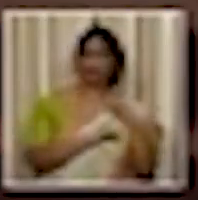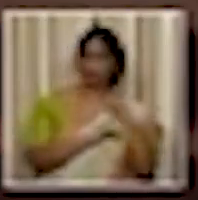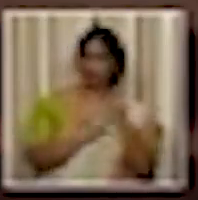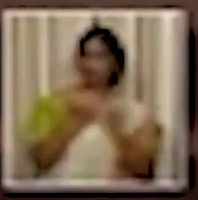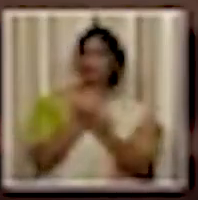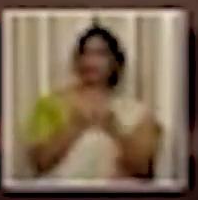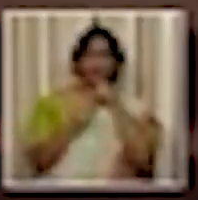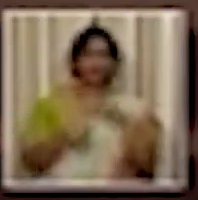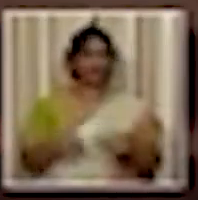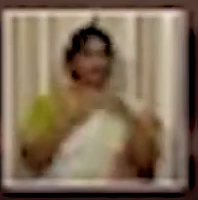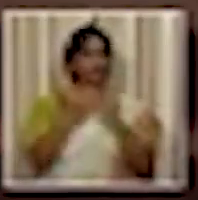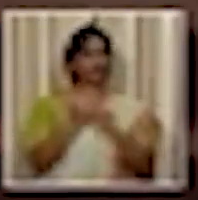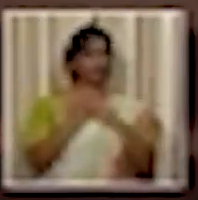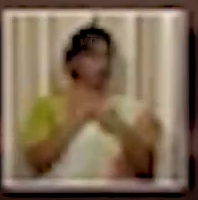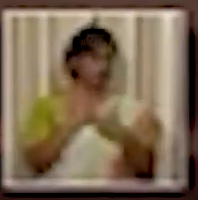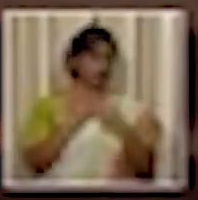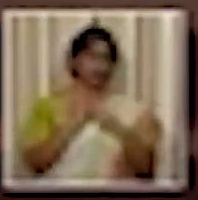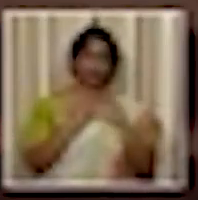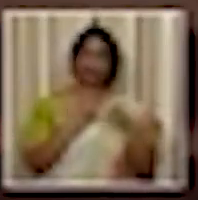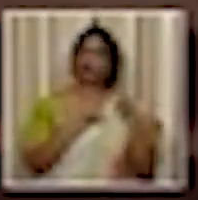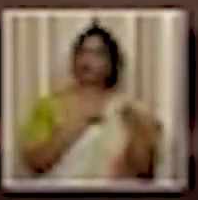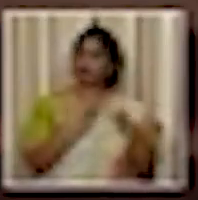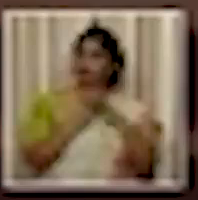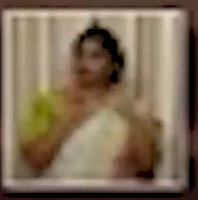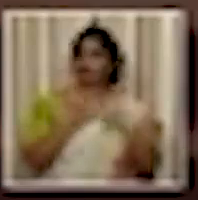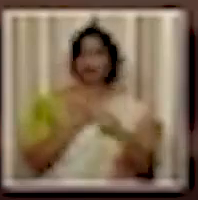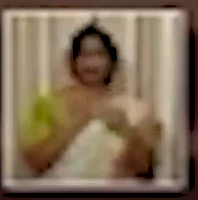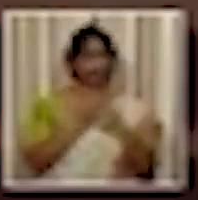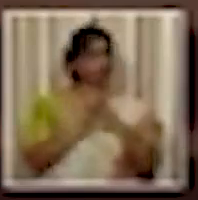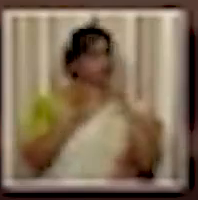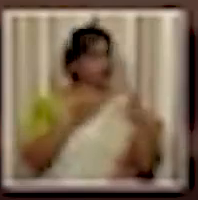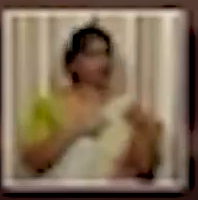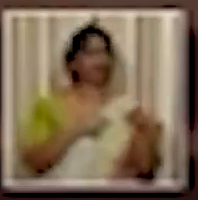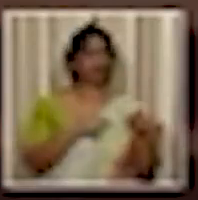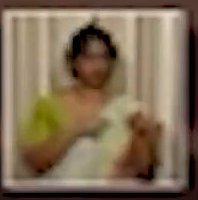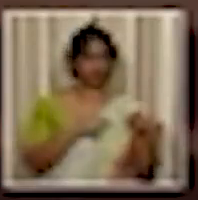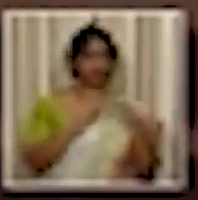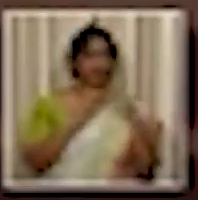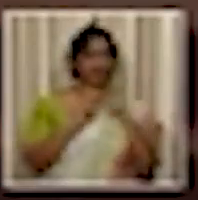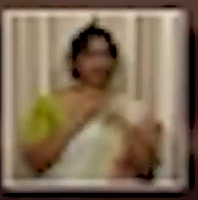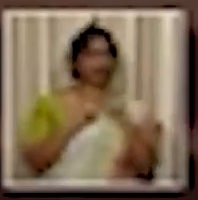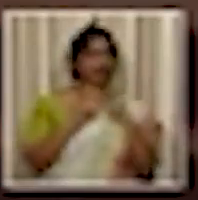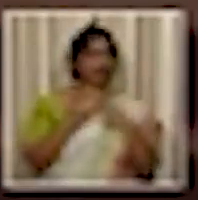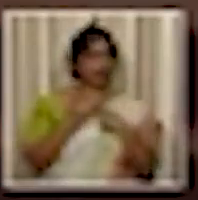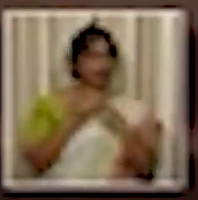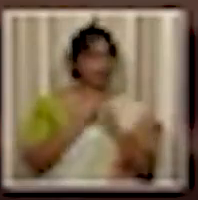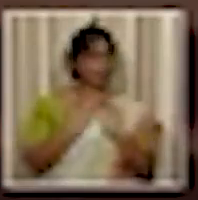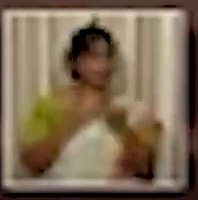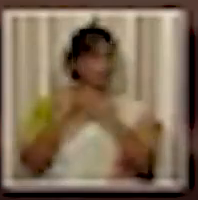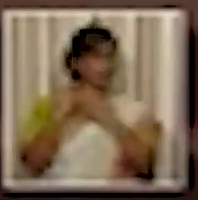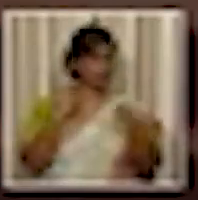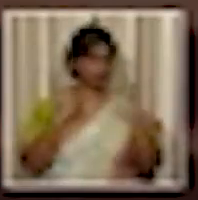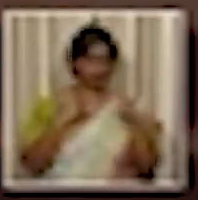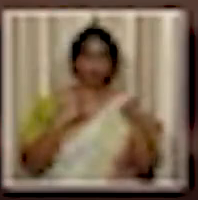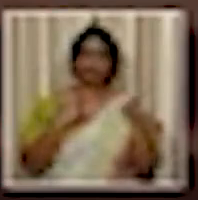ආධාර, ගම්වතුර ආධාර කියන ව්‍යාකෘති. මේ බොහෝ ව්‍යාකෘති බොහොමයක් මේ නිවාස සංවර්ධන අධිකාරිය ආරම්භ කරපු දවසේ ඉඳන්